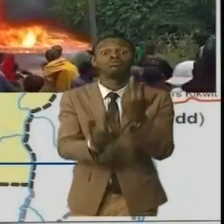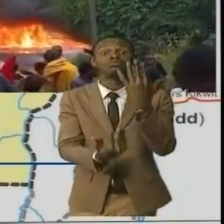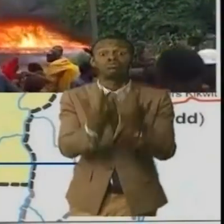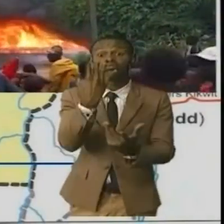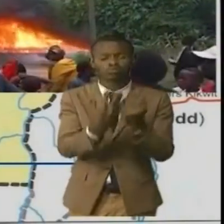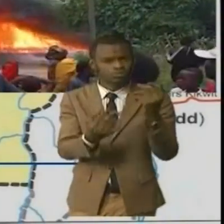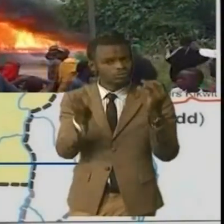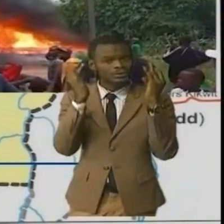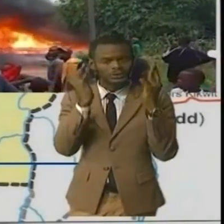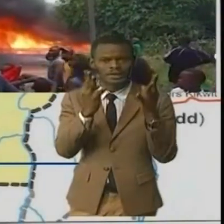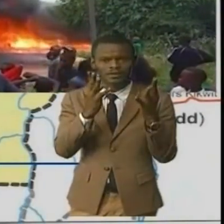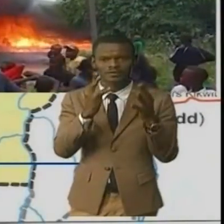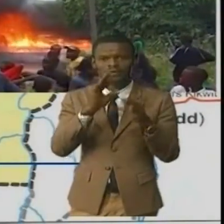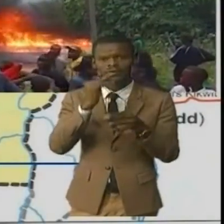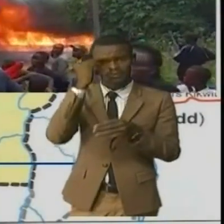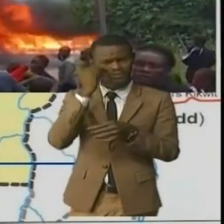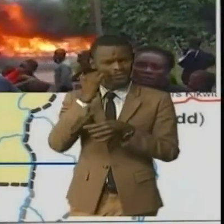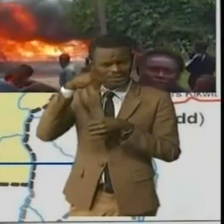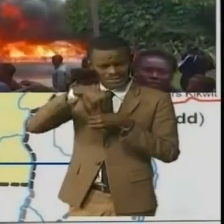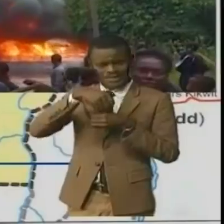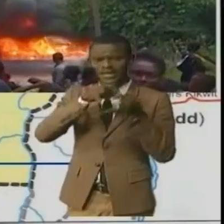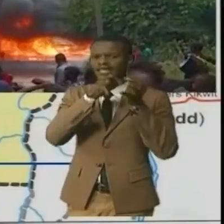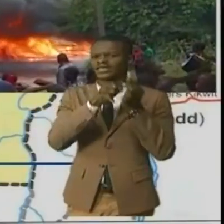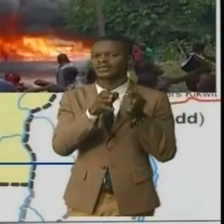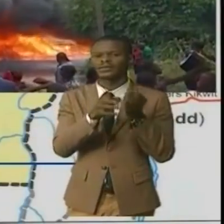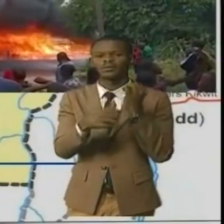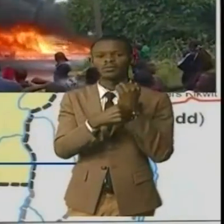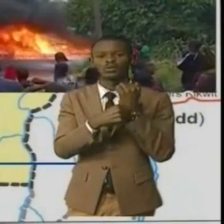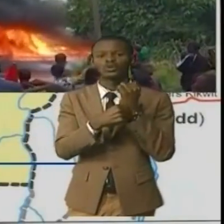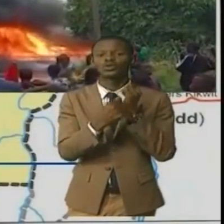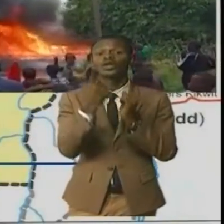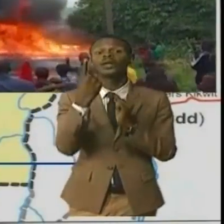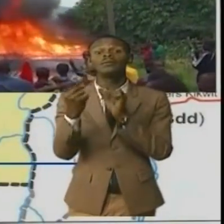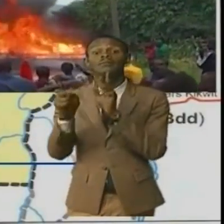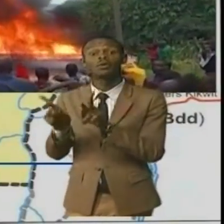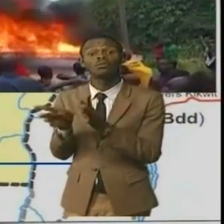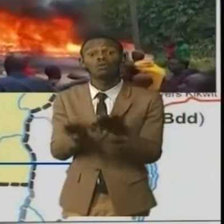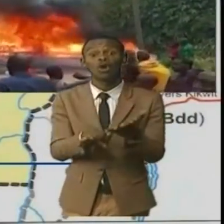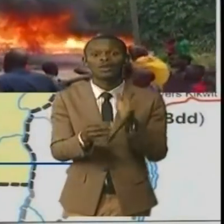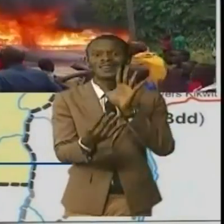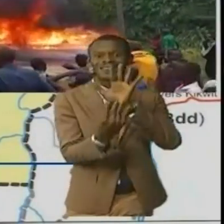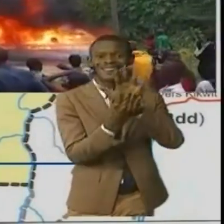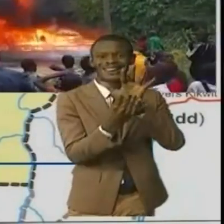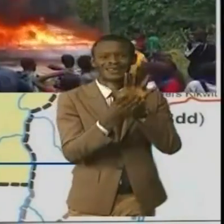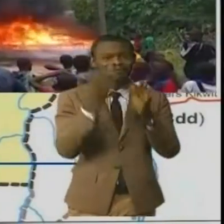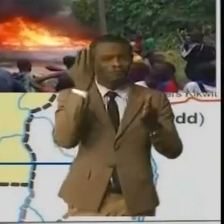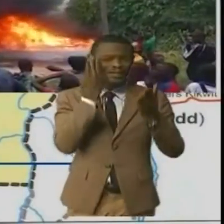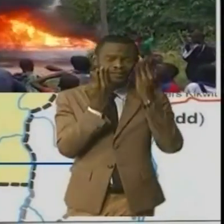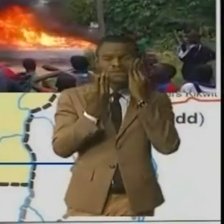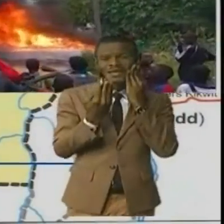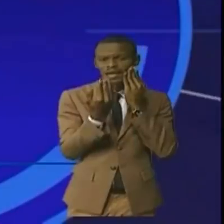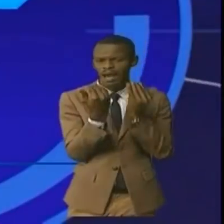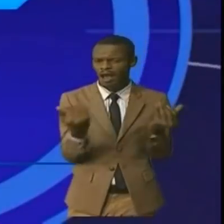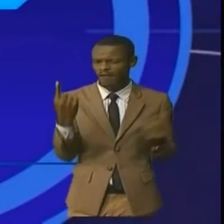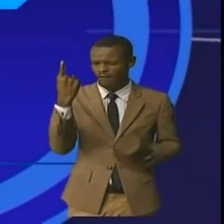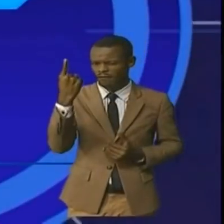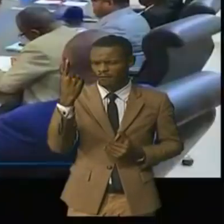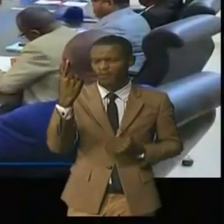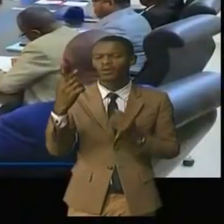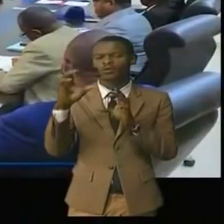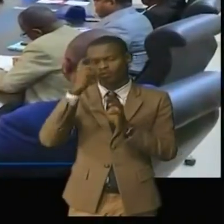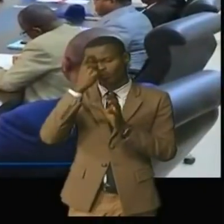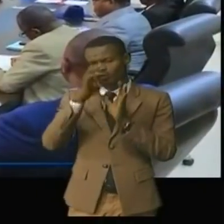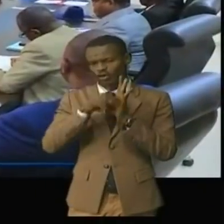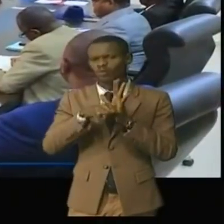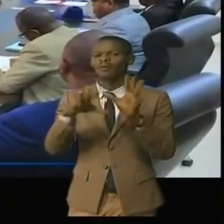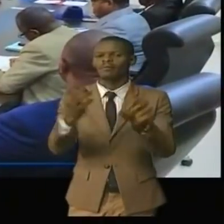le bilan de cet accident. Un mort et 9 blessés, dont 2 enfants. Le gouvernement a pris en charge tous ces accidentés. Dans le